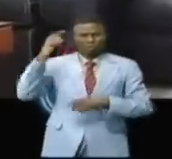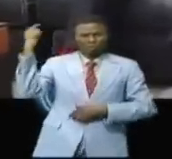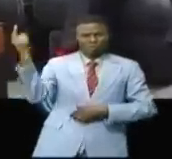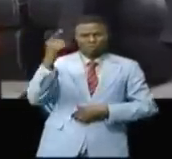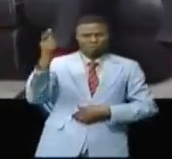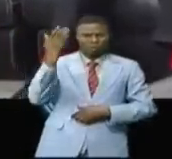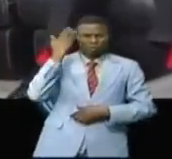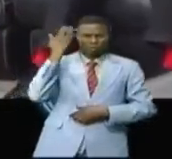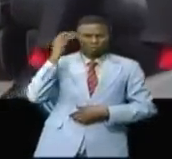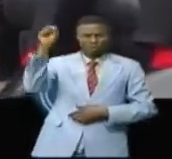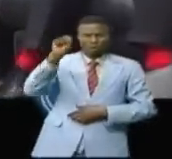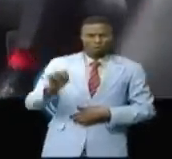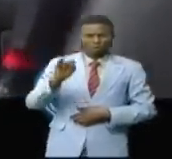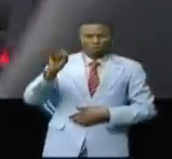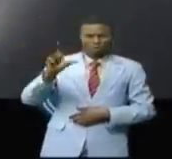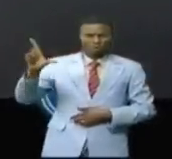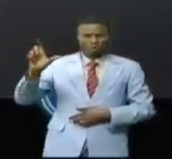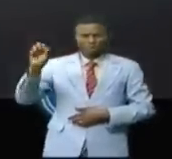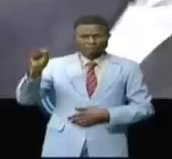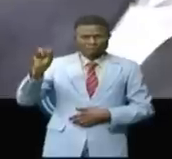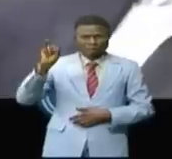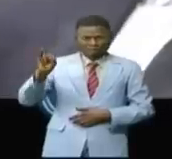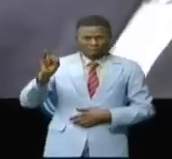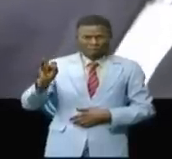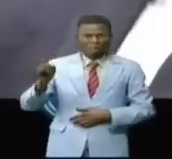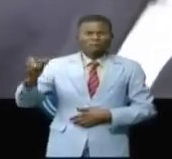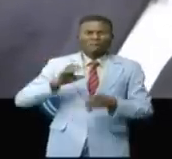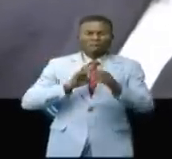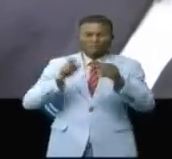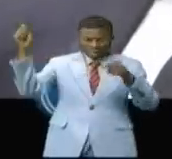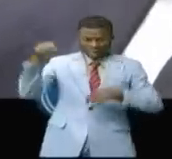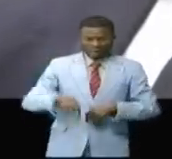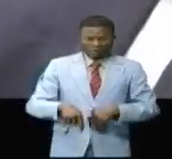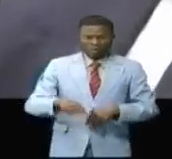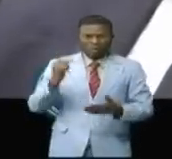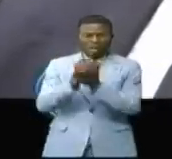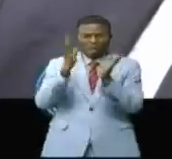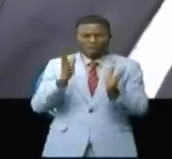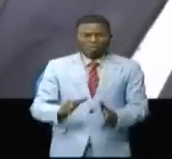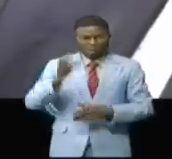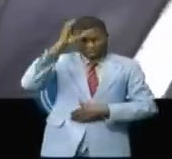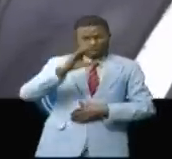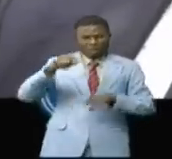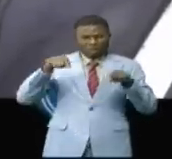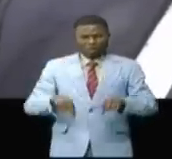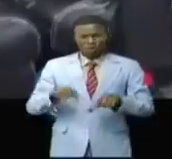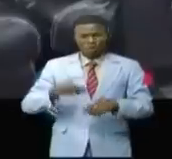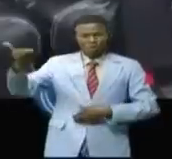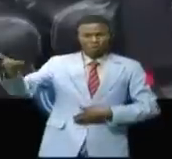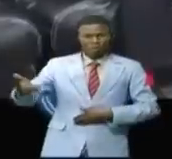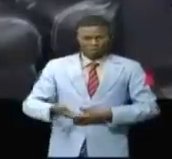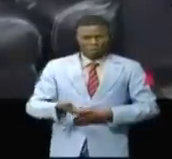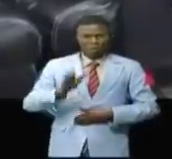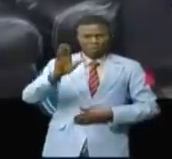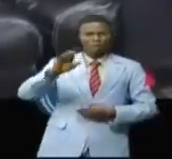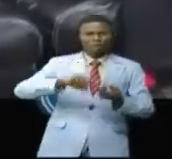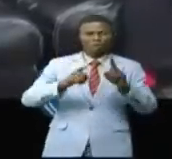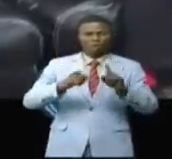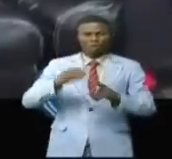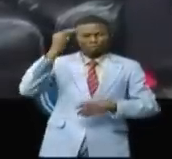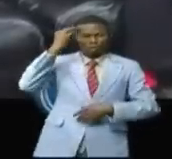monsieur si l'asthme est nouvellement qualité comme ambassadeur de la côte d'ivoire en rdc a été reçu par modeste mutinga mutuishayi